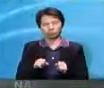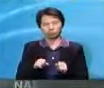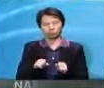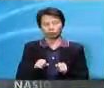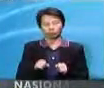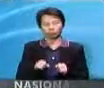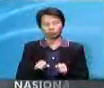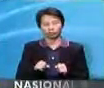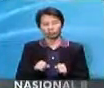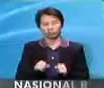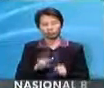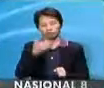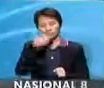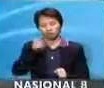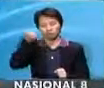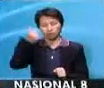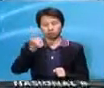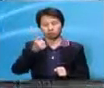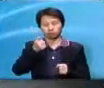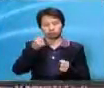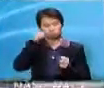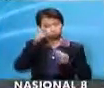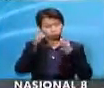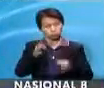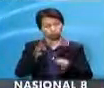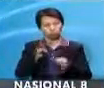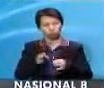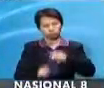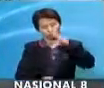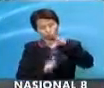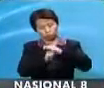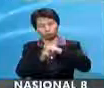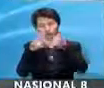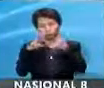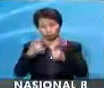punya best result selalunya most of the time